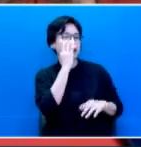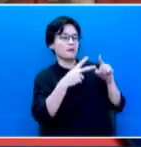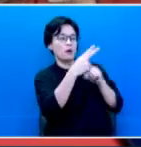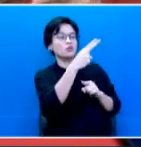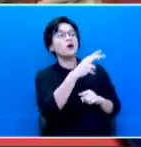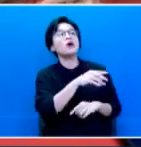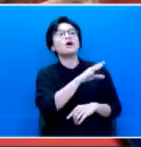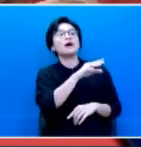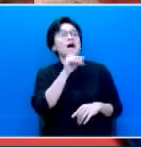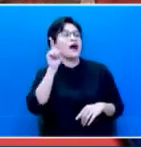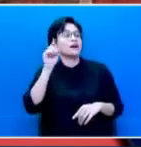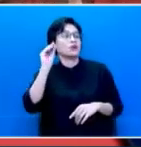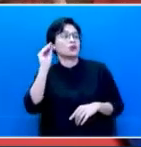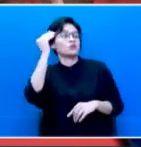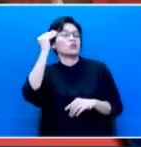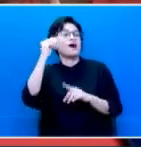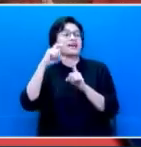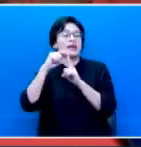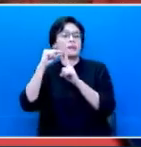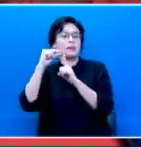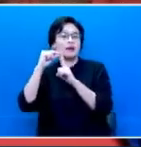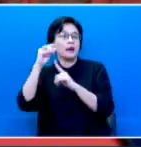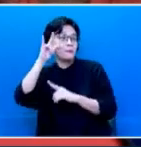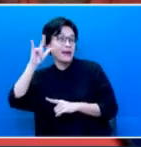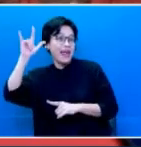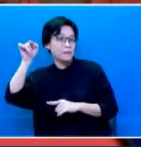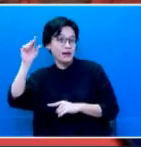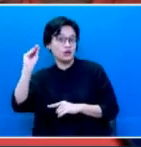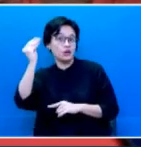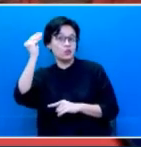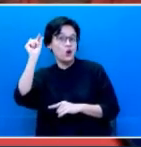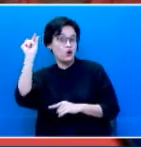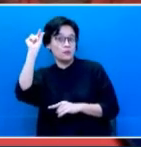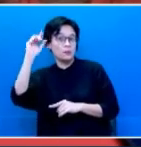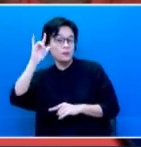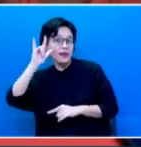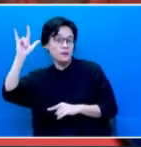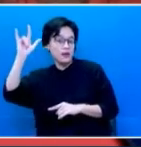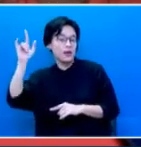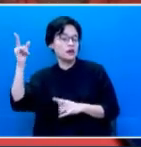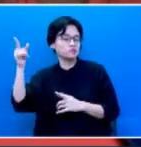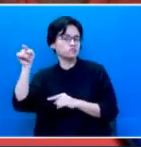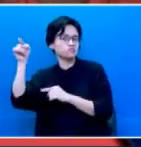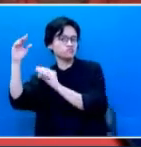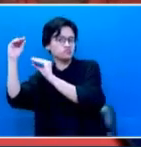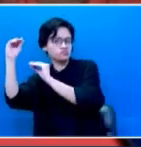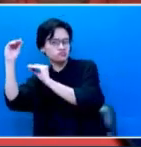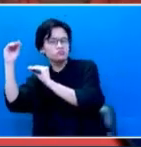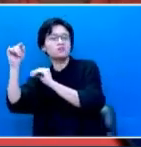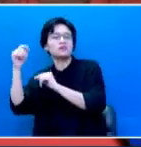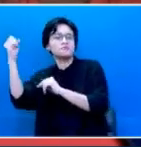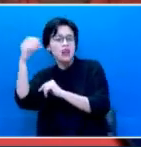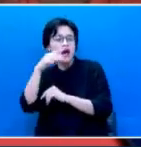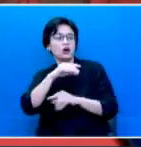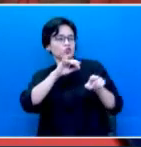Jayadi Ketua DPP pdiw Ahmad Basara sempat mengatakan kalau eh menunggu Jokowi harus segera buat langkah strategis